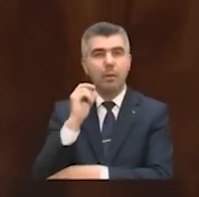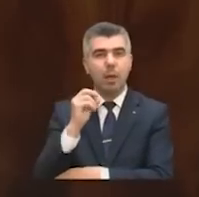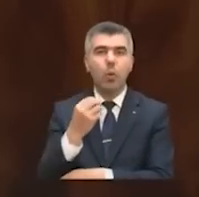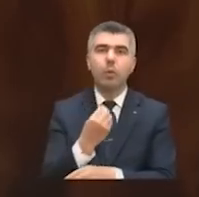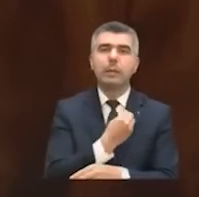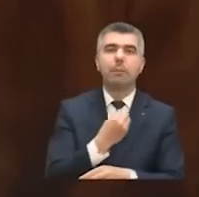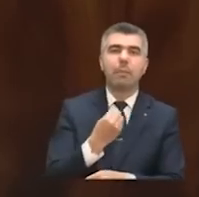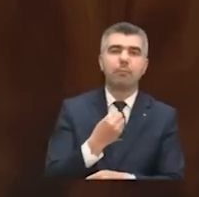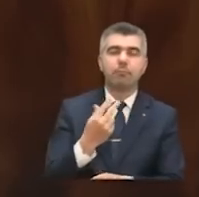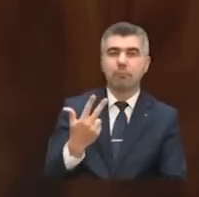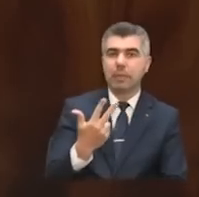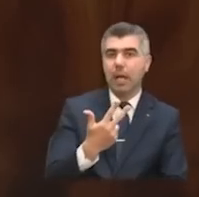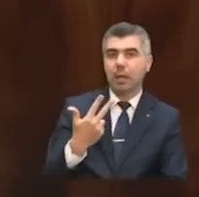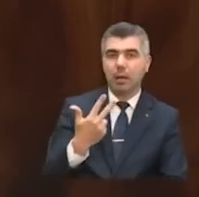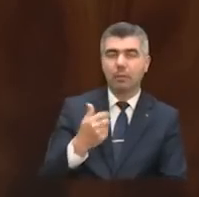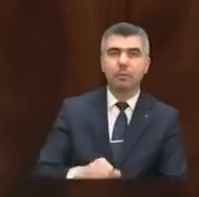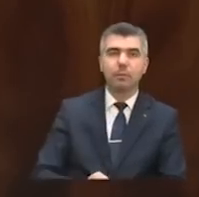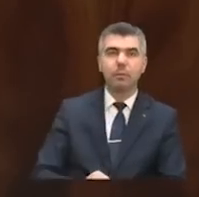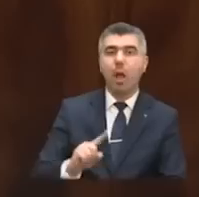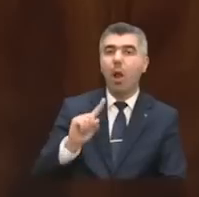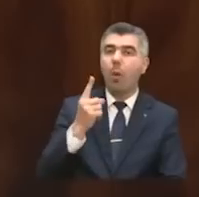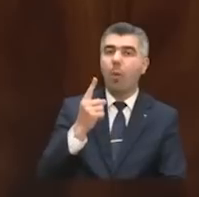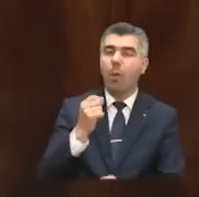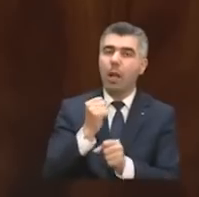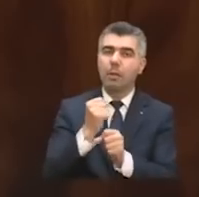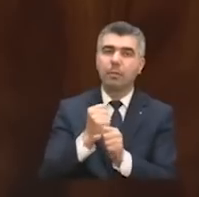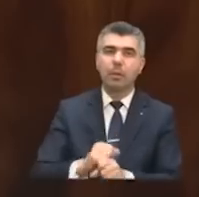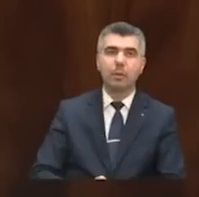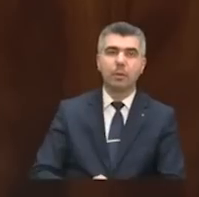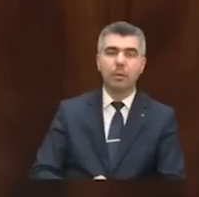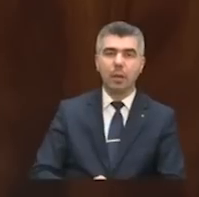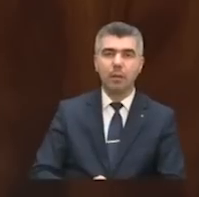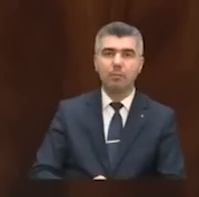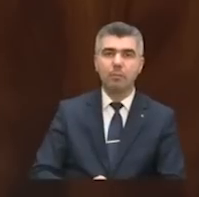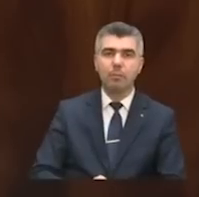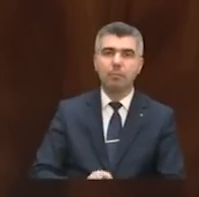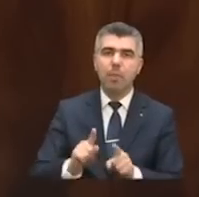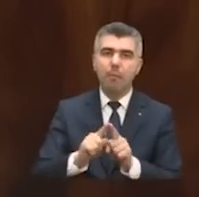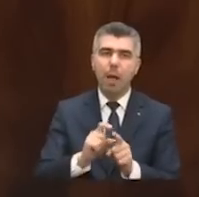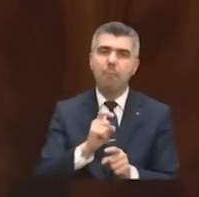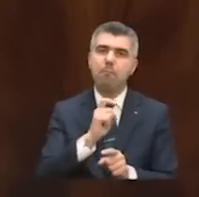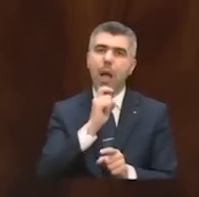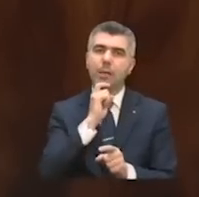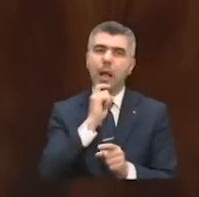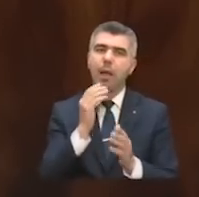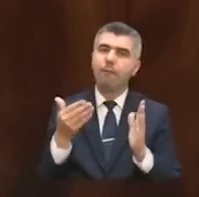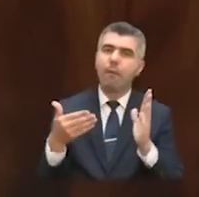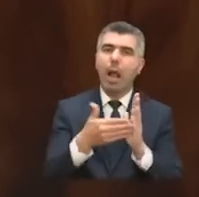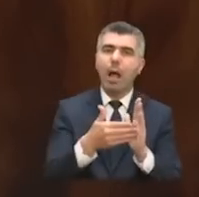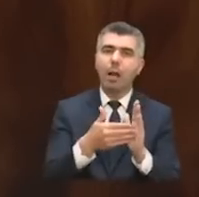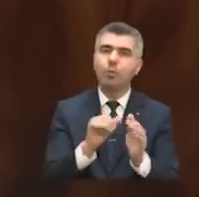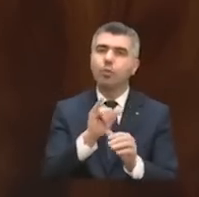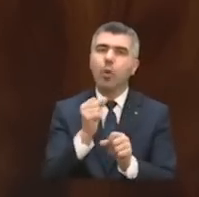الصحه، يعني من الاولويات، وما تسنيناش حتى الاخر باش نقولوا اش غادي